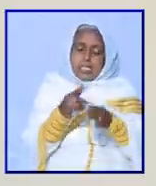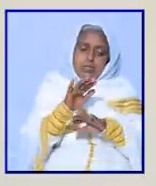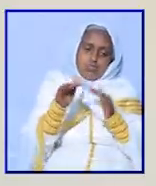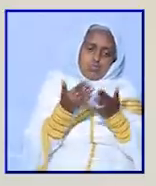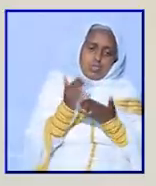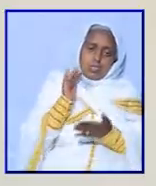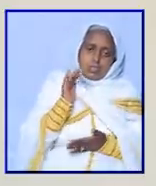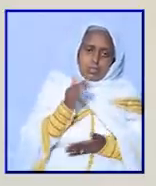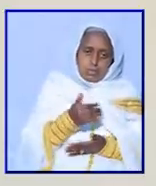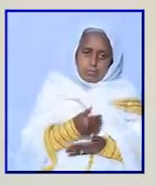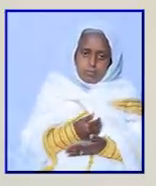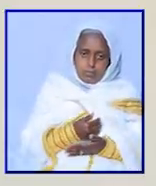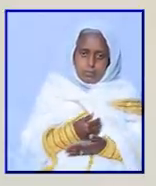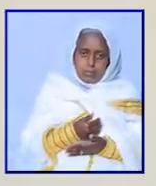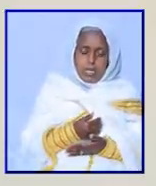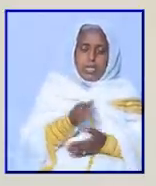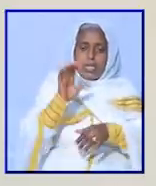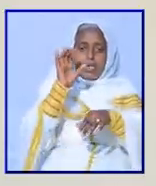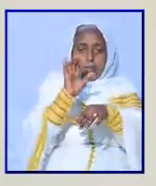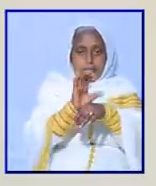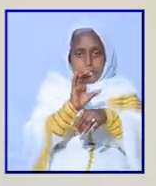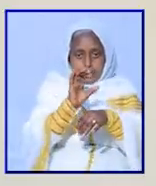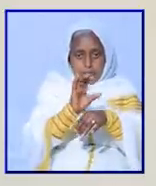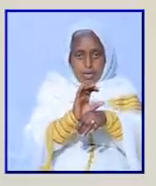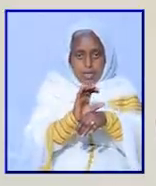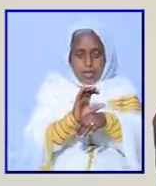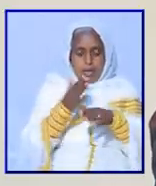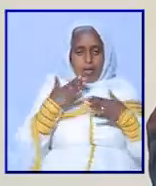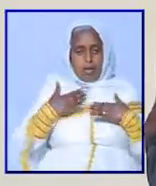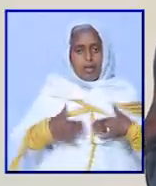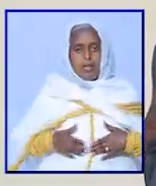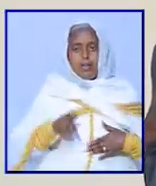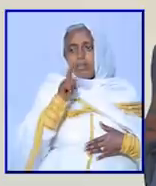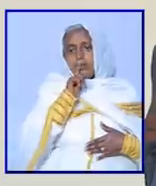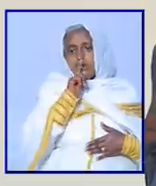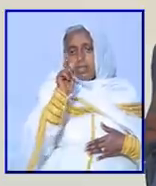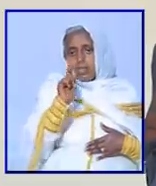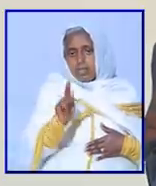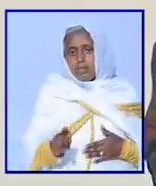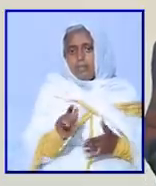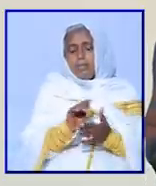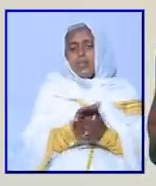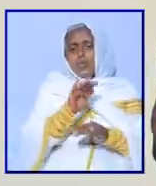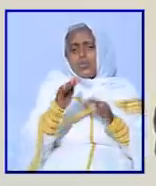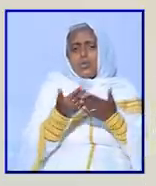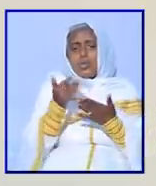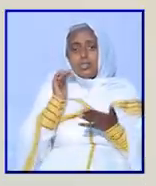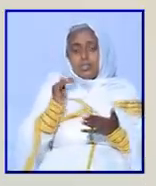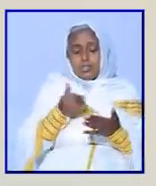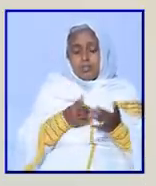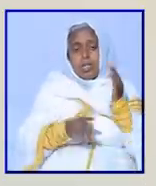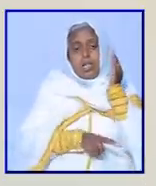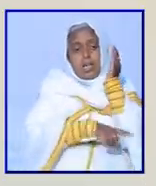እግር ነው ስለዚህ ሁላችንም ለቤተ ክርስቲያን አካላት